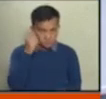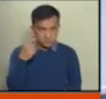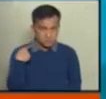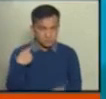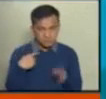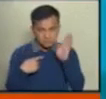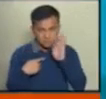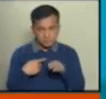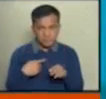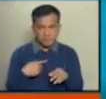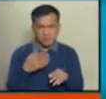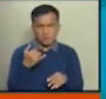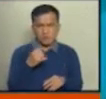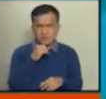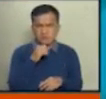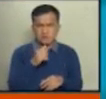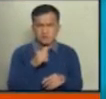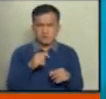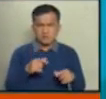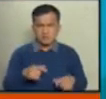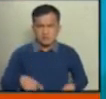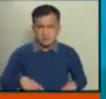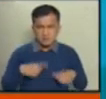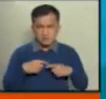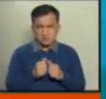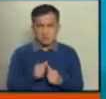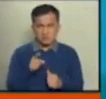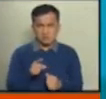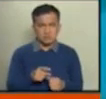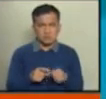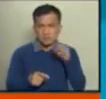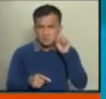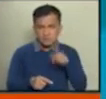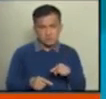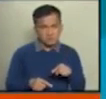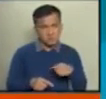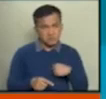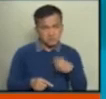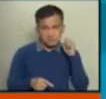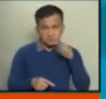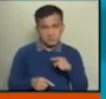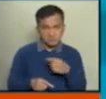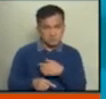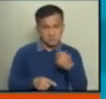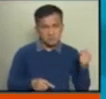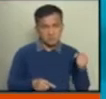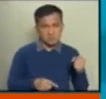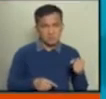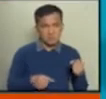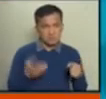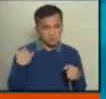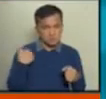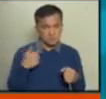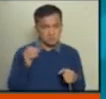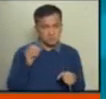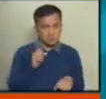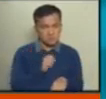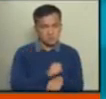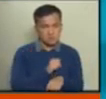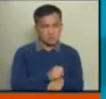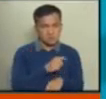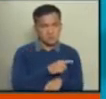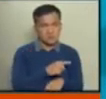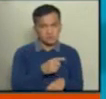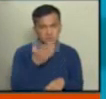siya, graduate. Pero bakit hindi nakatira sa inyo? Yung bata. Kinuha po ng ate ko. Kasi po noon po wala pa akong hanap buhay. Siya, maganda po yung